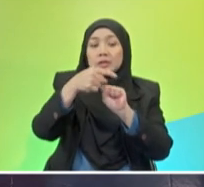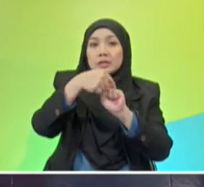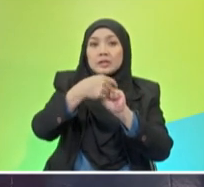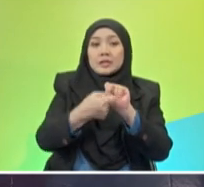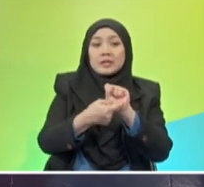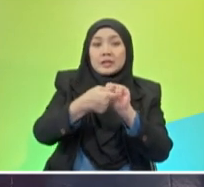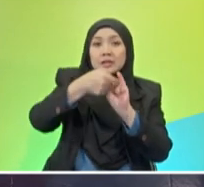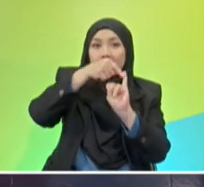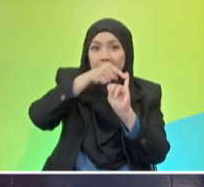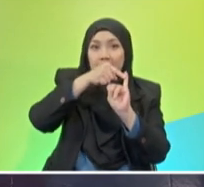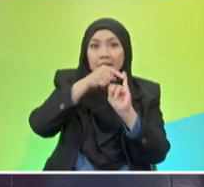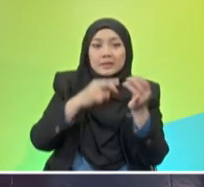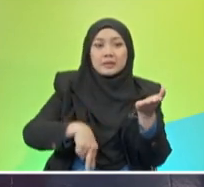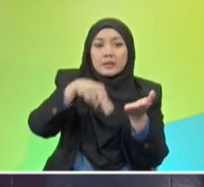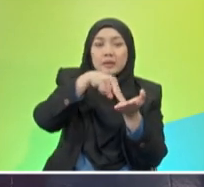ni. Okey. Okey.